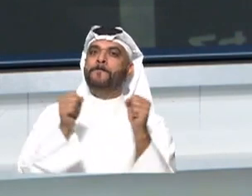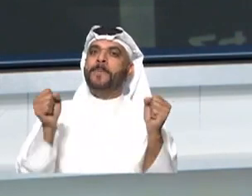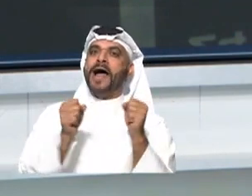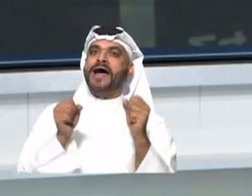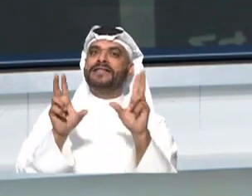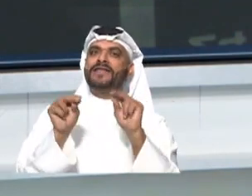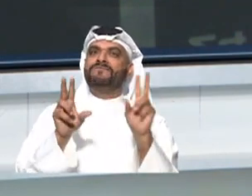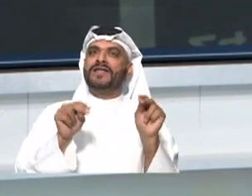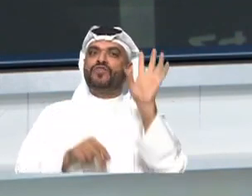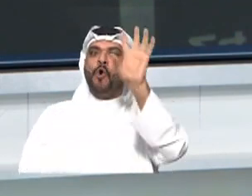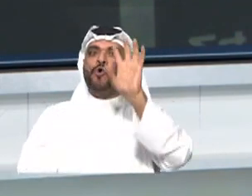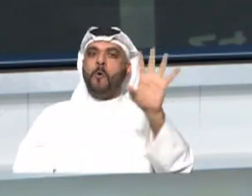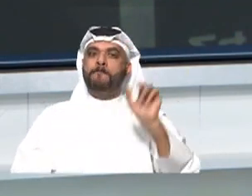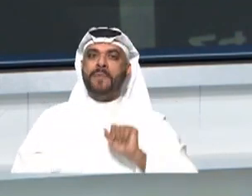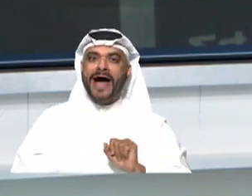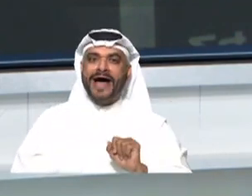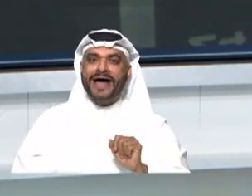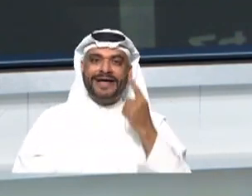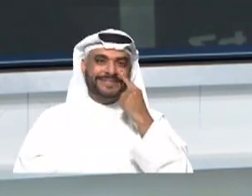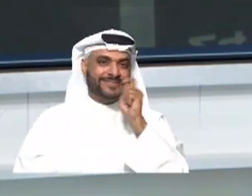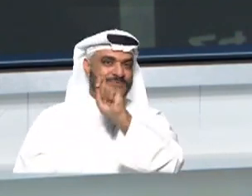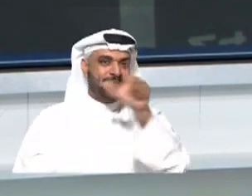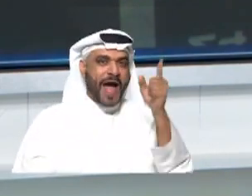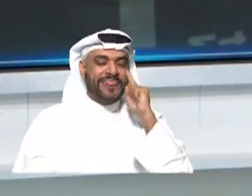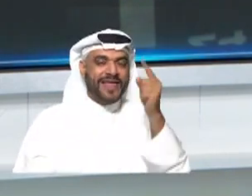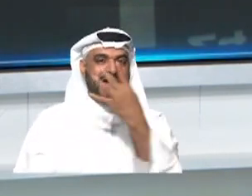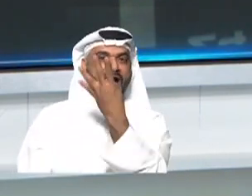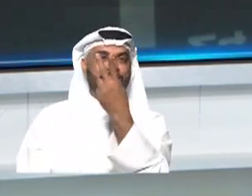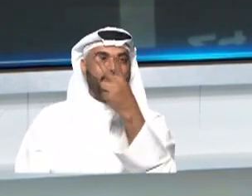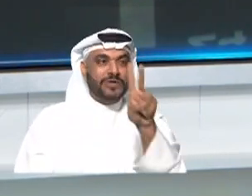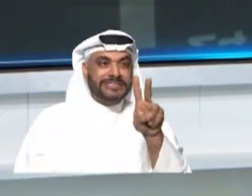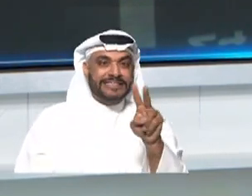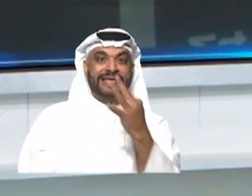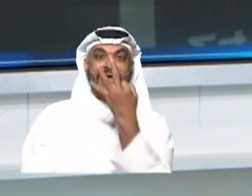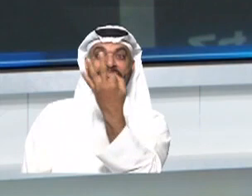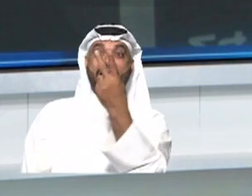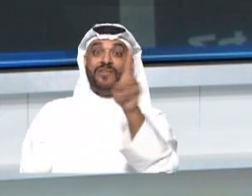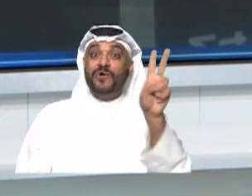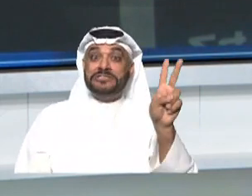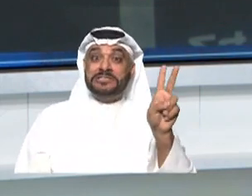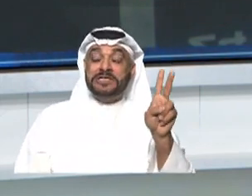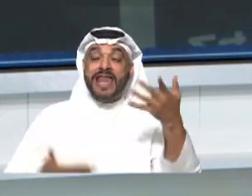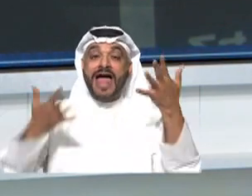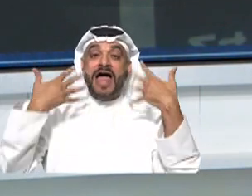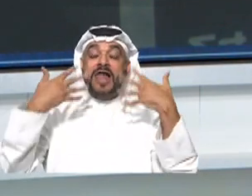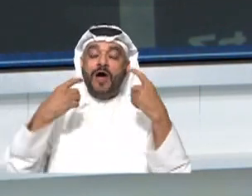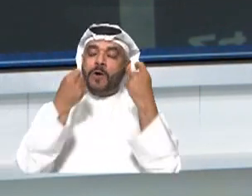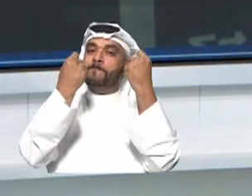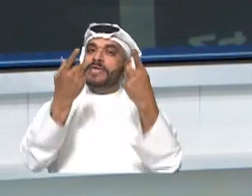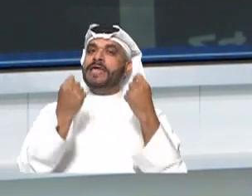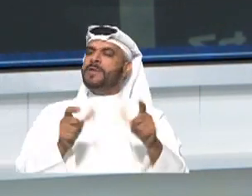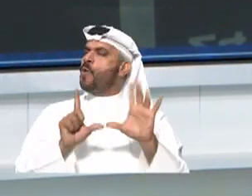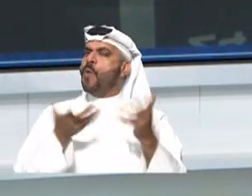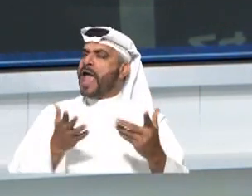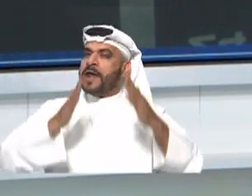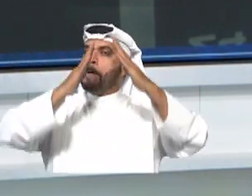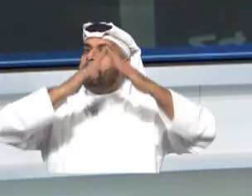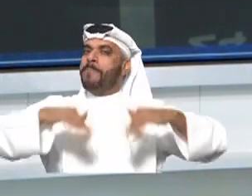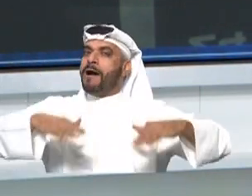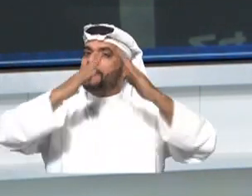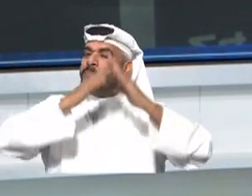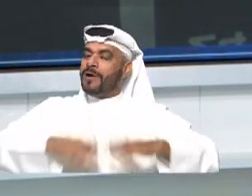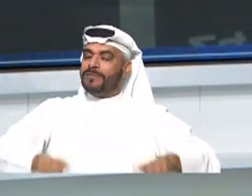الرياح الشمالية الغربية قد تستمر معانا أعزائي المشاهدين حتى يوم الثلاثاء تتراوح سرعتها بشكل عام ما بين 12